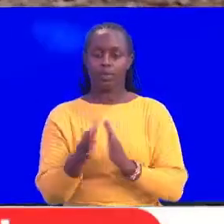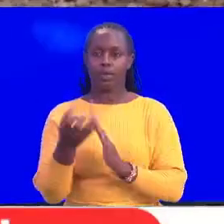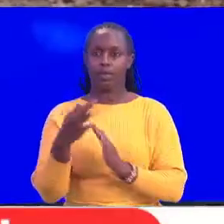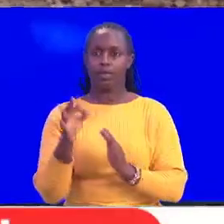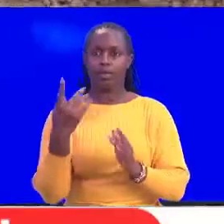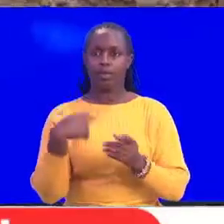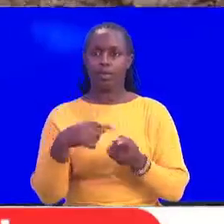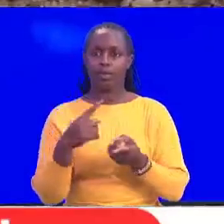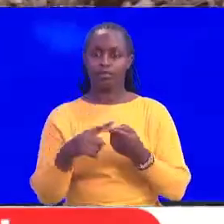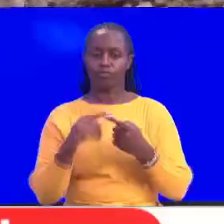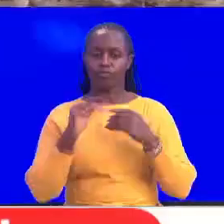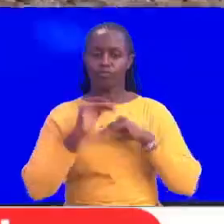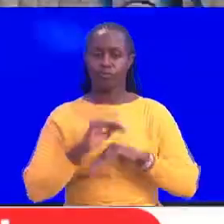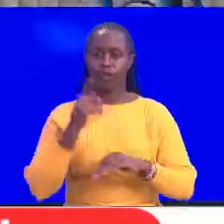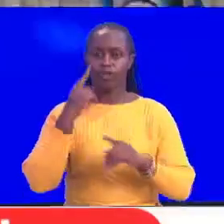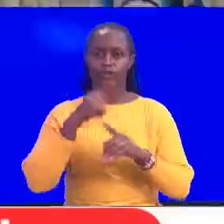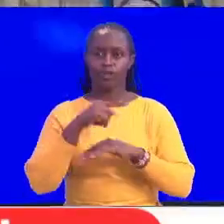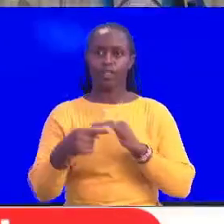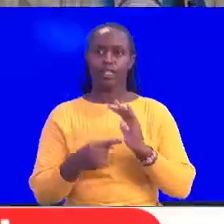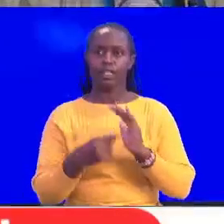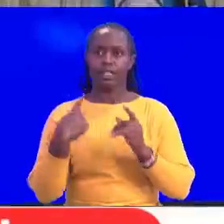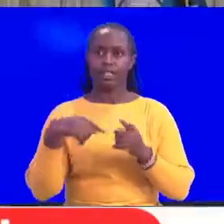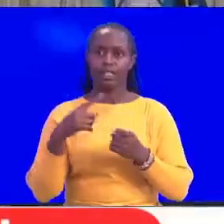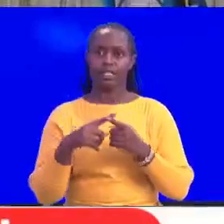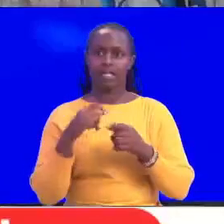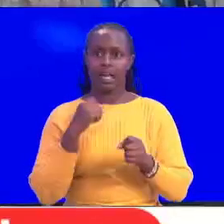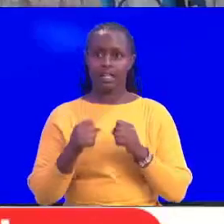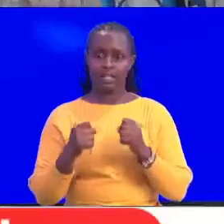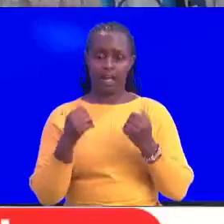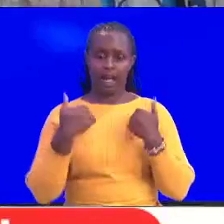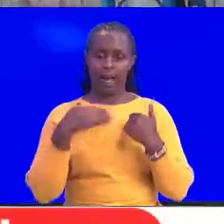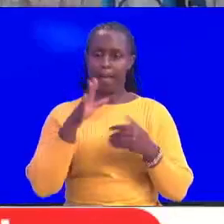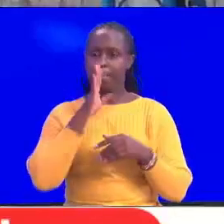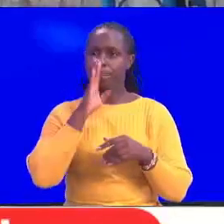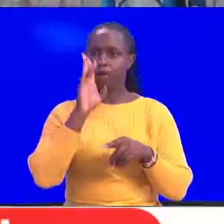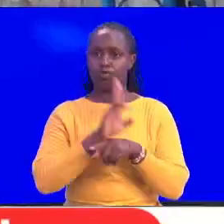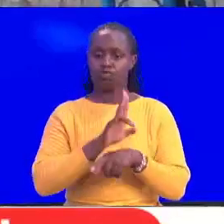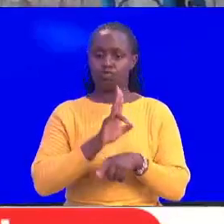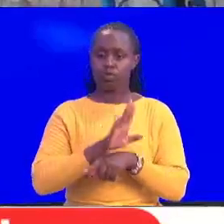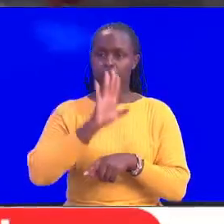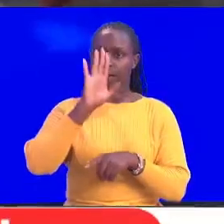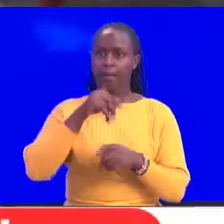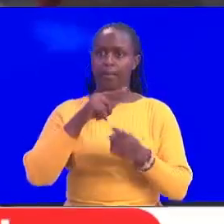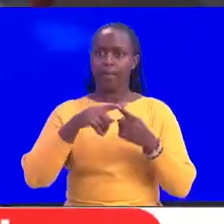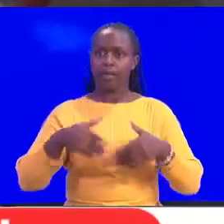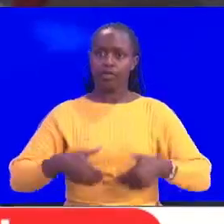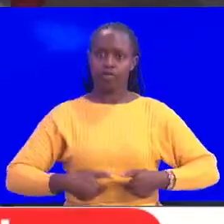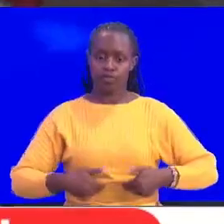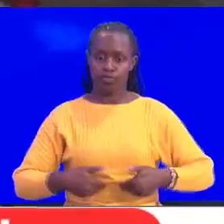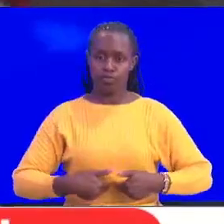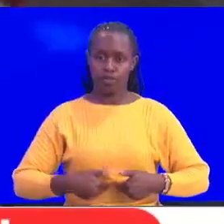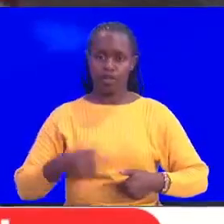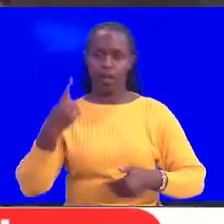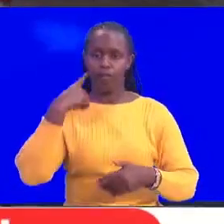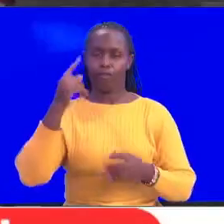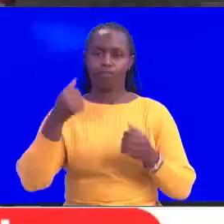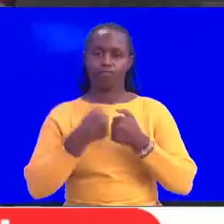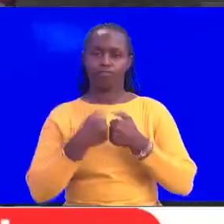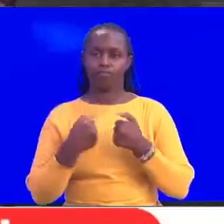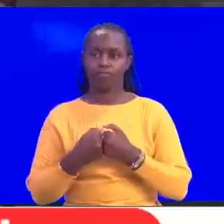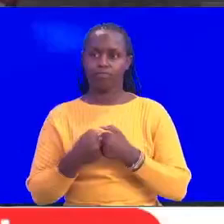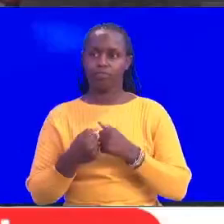kukimbia kwa wanariadha. Uwanja huo umekuwa ukitumika kwa na vijana kuchezea michezo ya